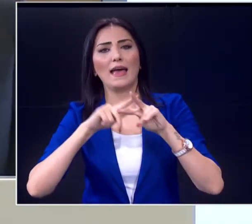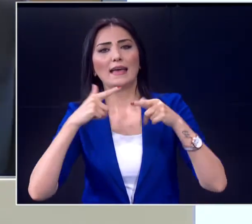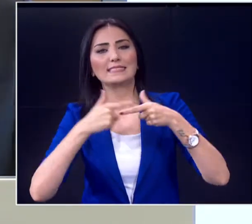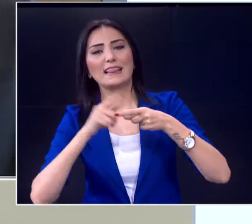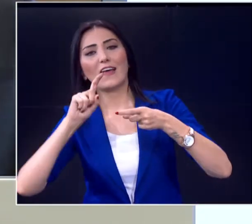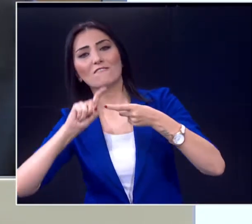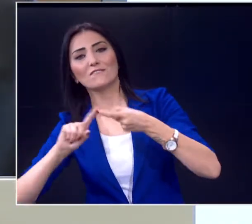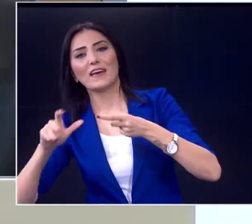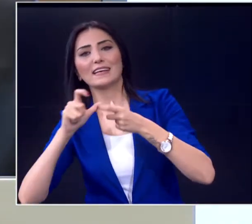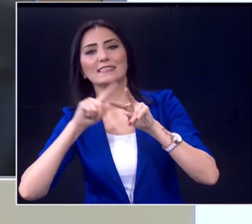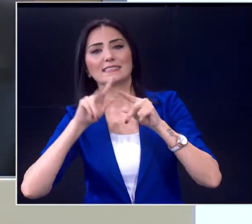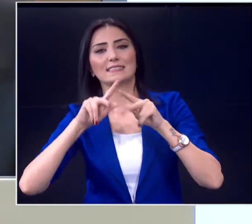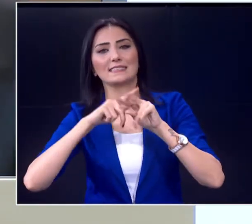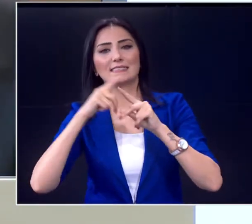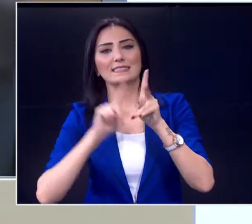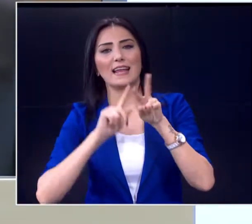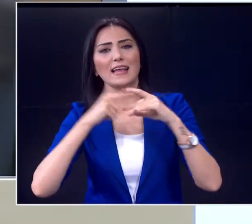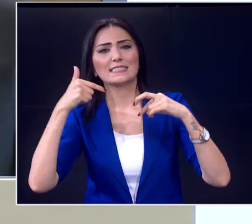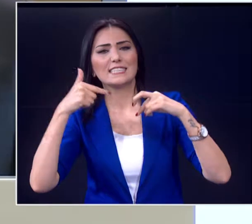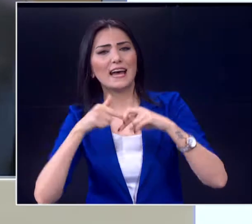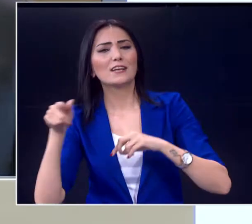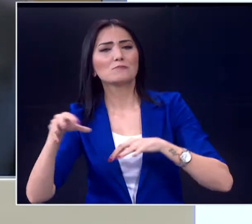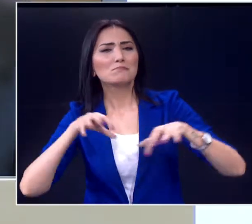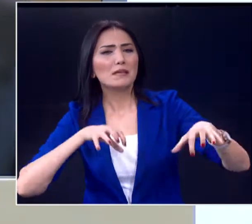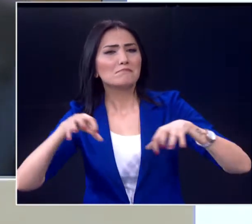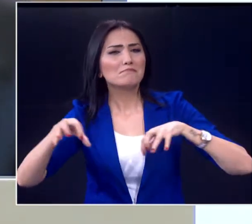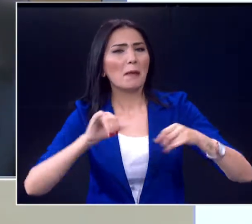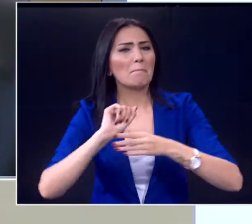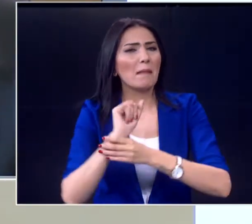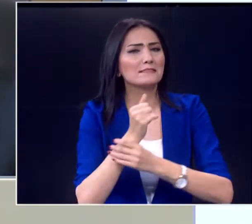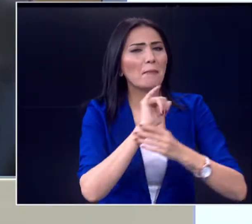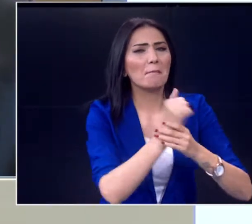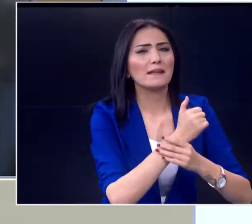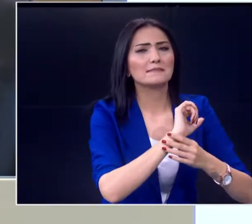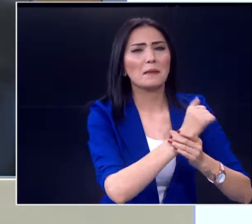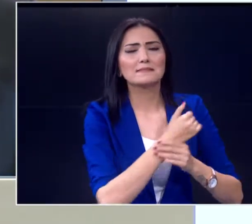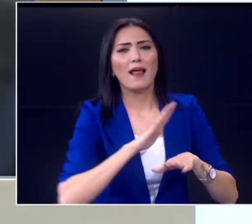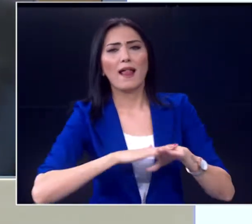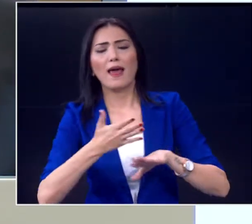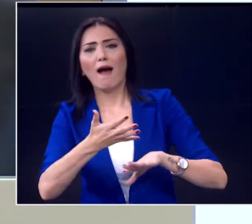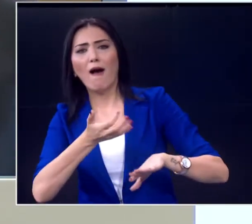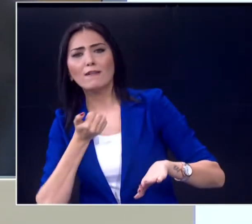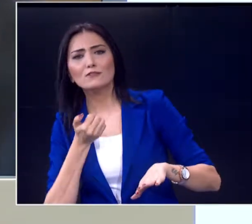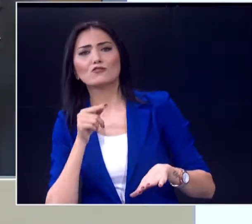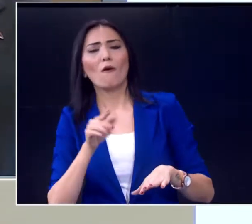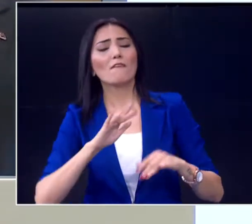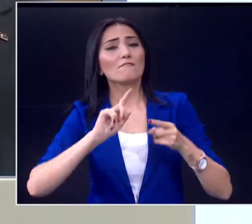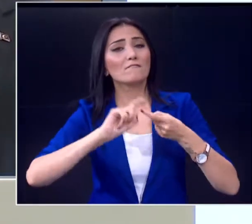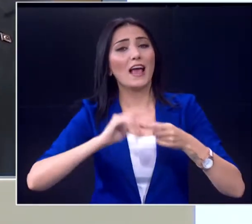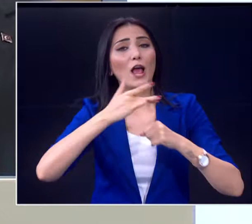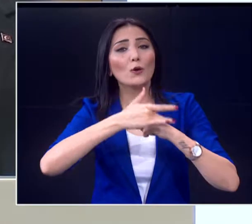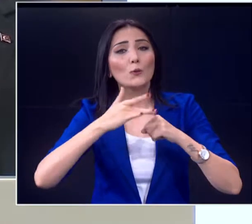sanatkarlarımız sektör sektör, meslek meslek ele alınıyor ve